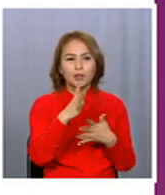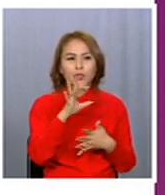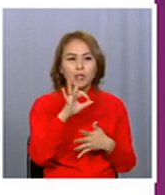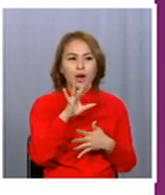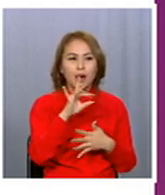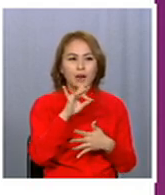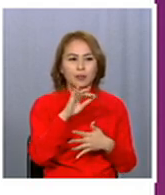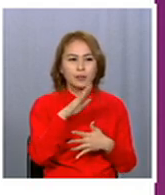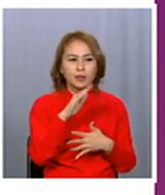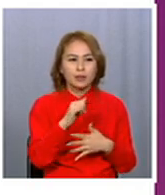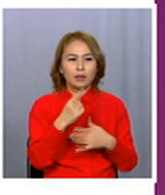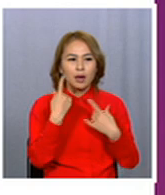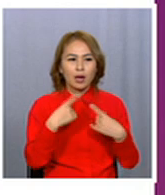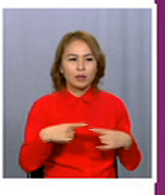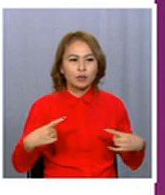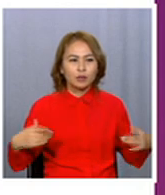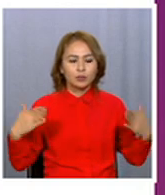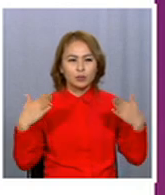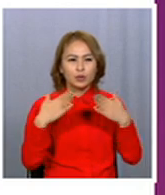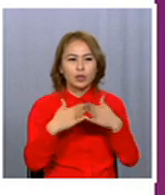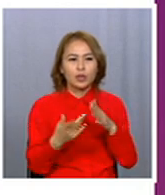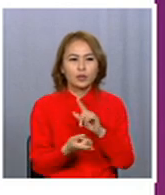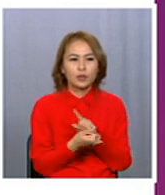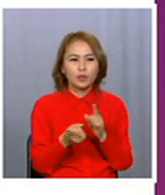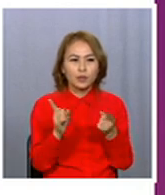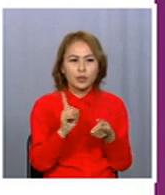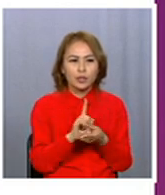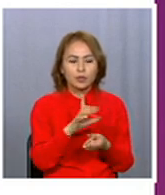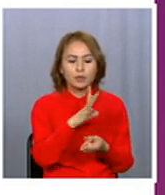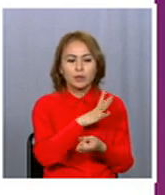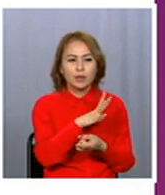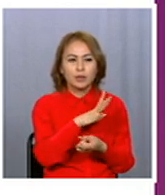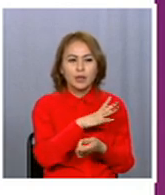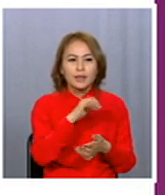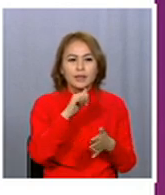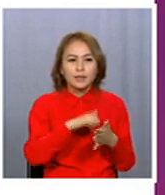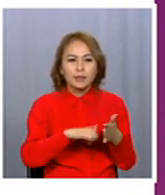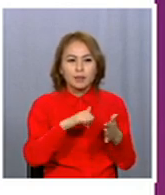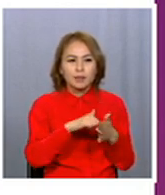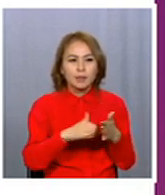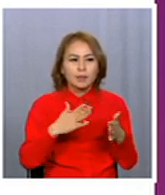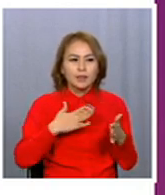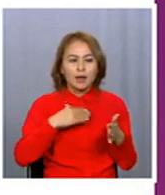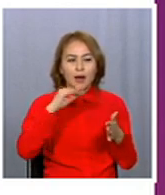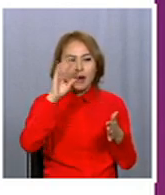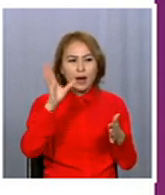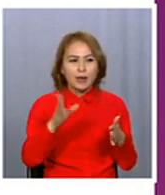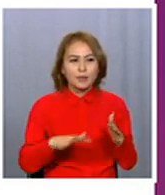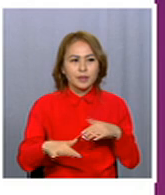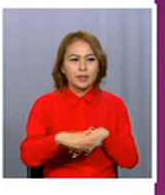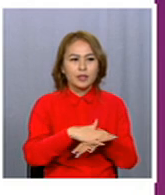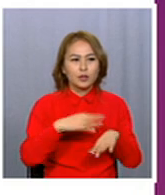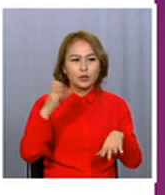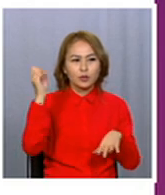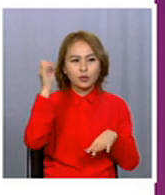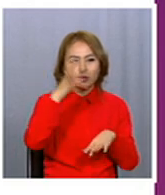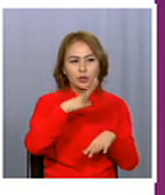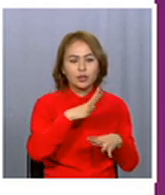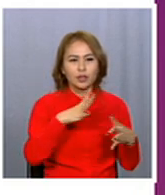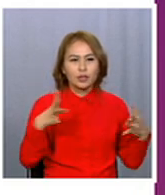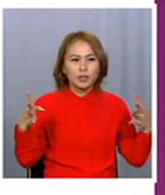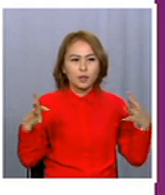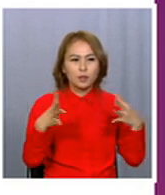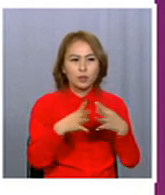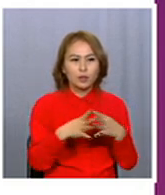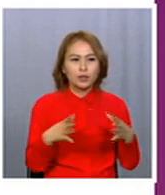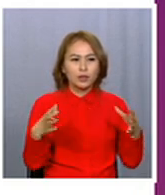көрінісі орбитаның әр түрлі бұрыштарында өзгеріп отырады. Себебі бізге ай бетінің күнге